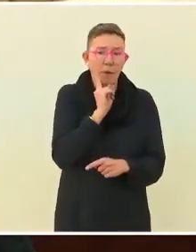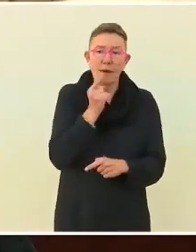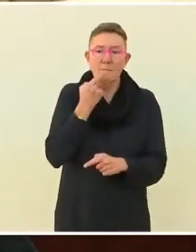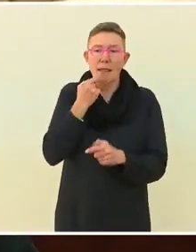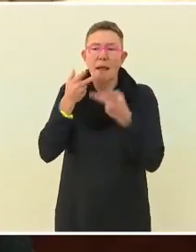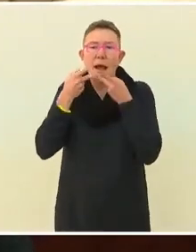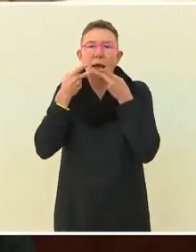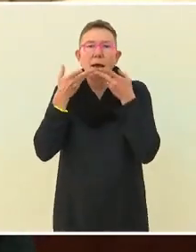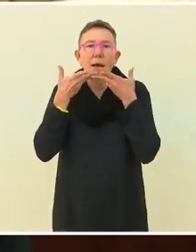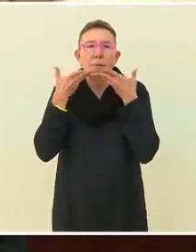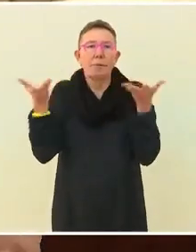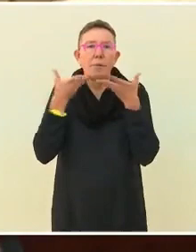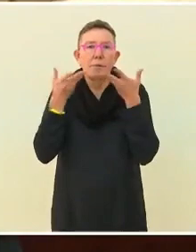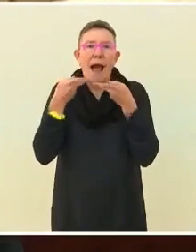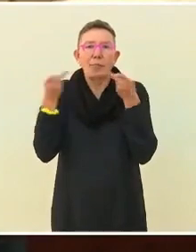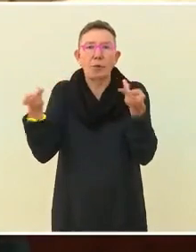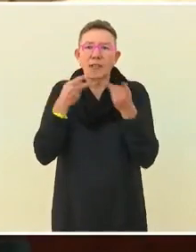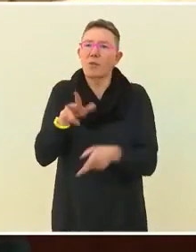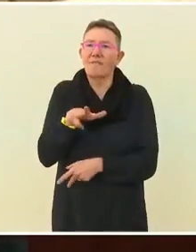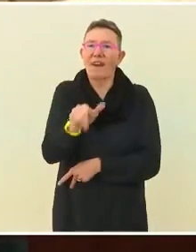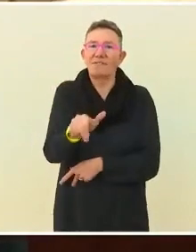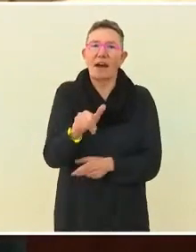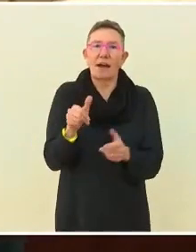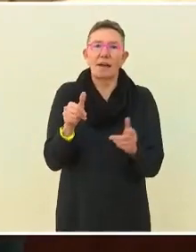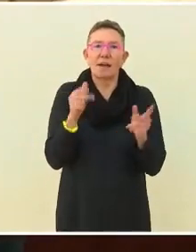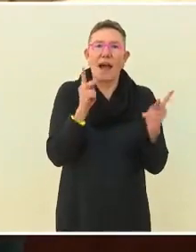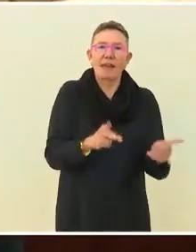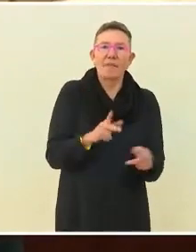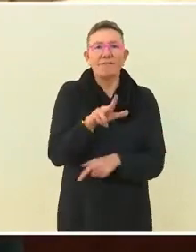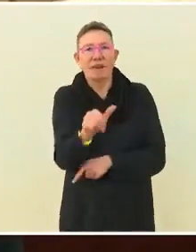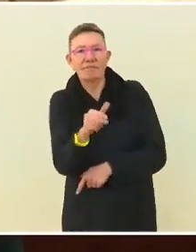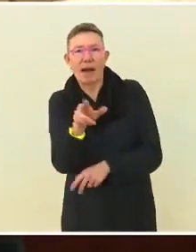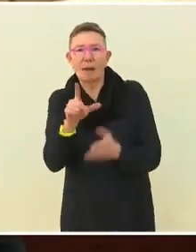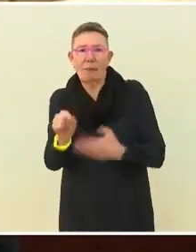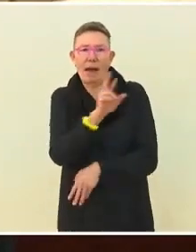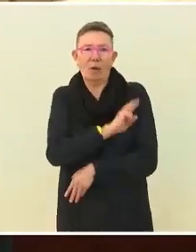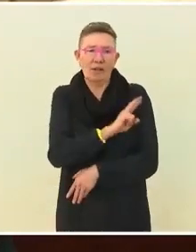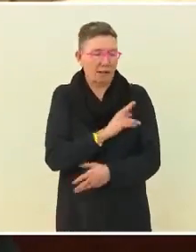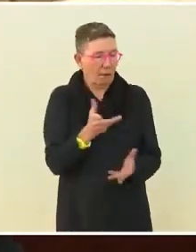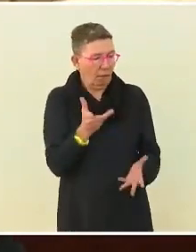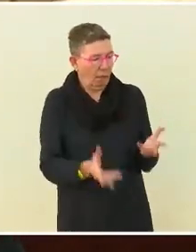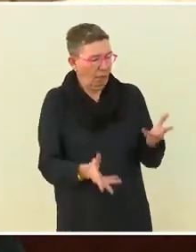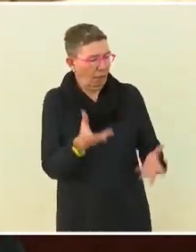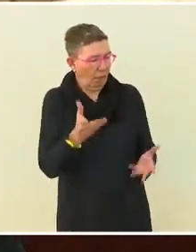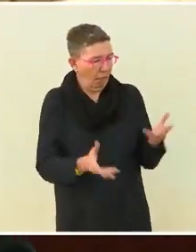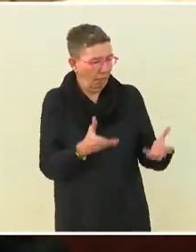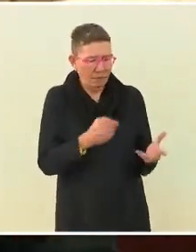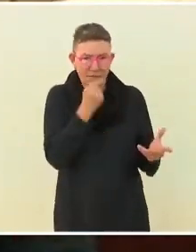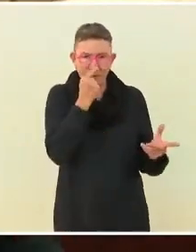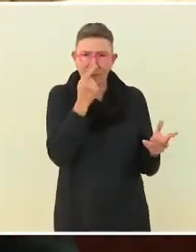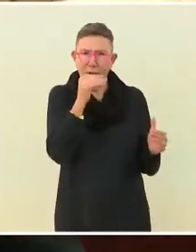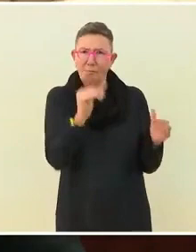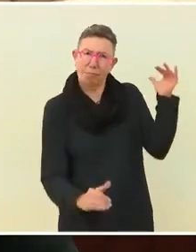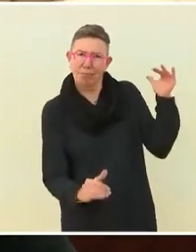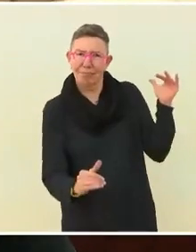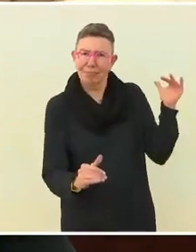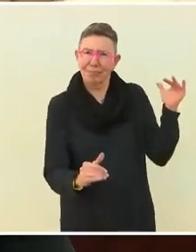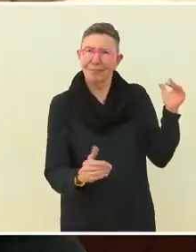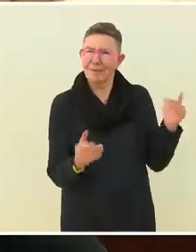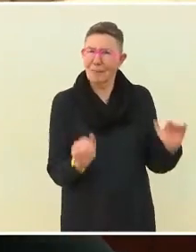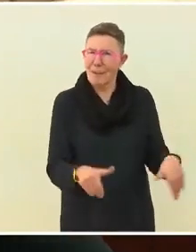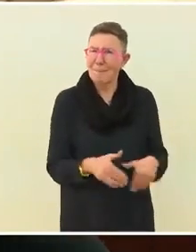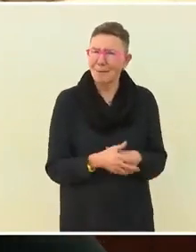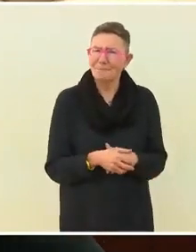faites sur des arrivées et des départs en retraite, cher Johan, je crois que le compte n'y est pas.